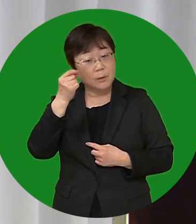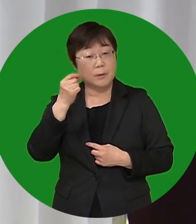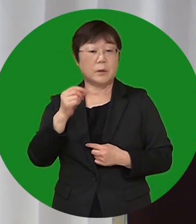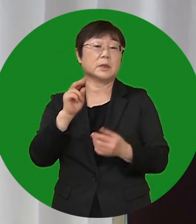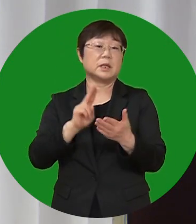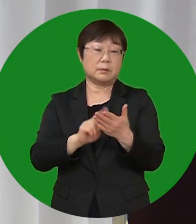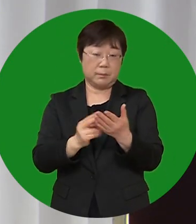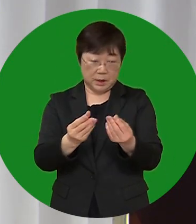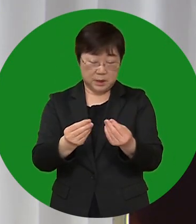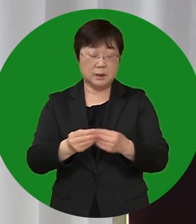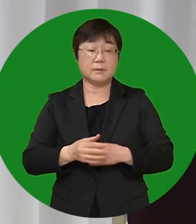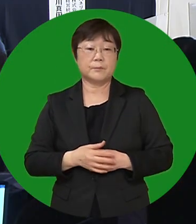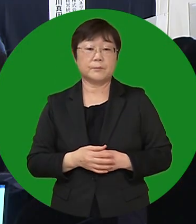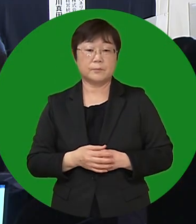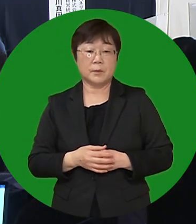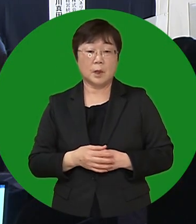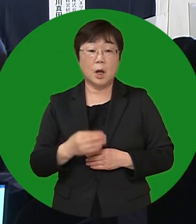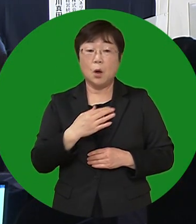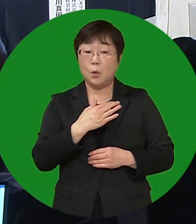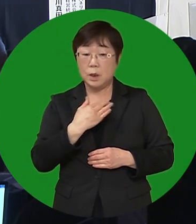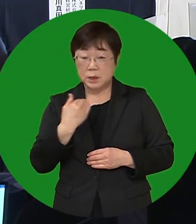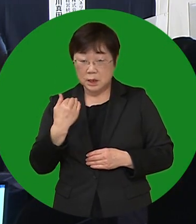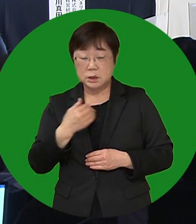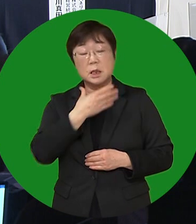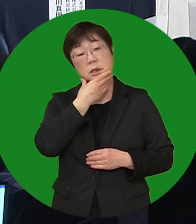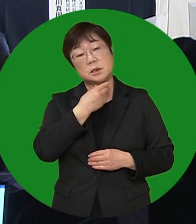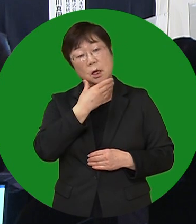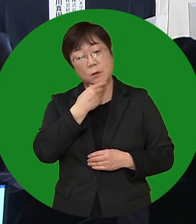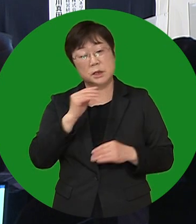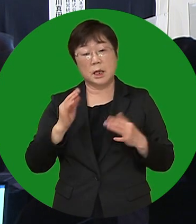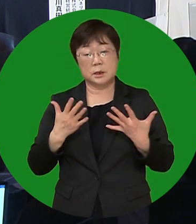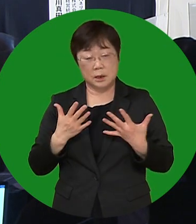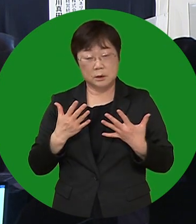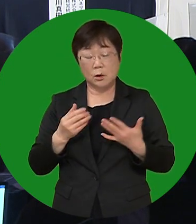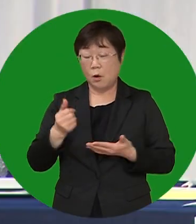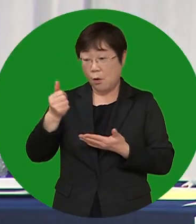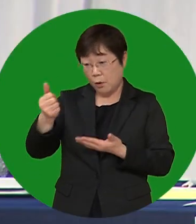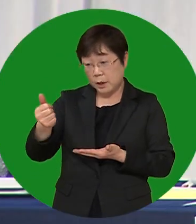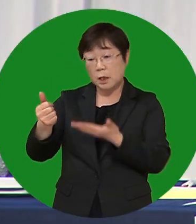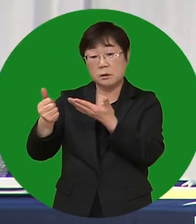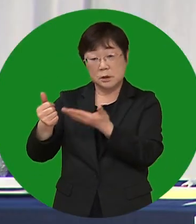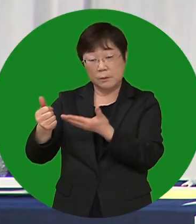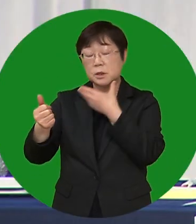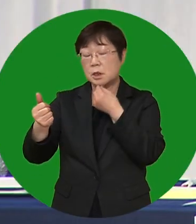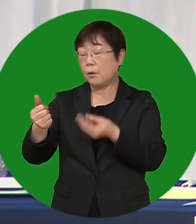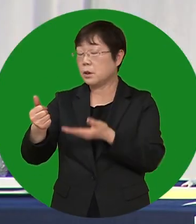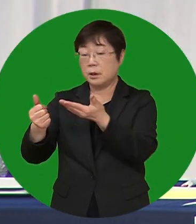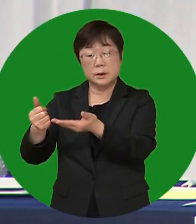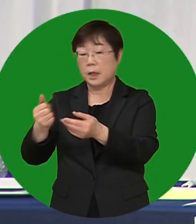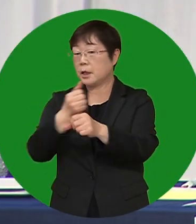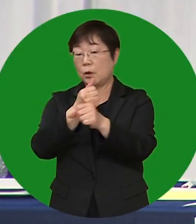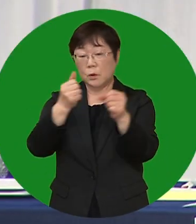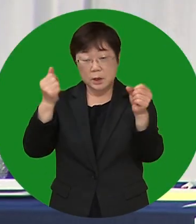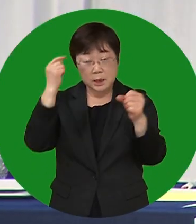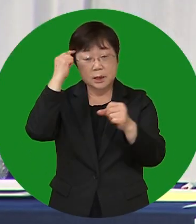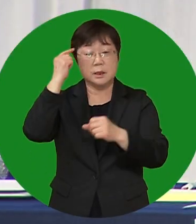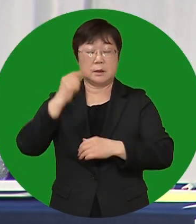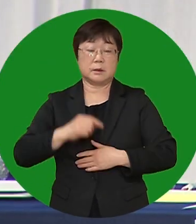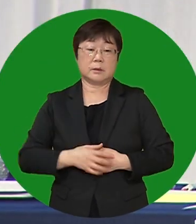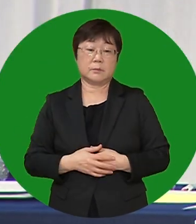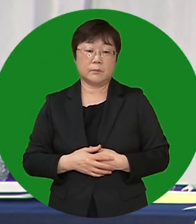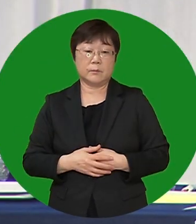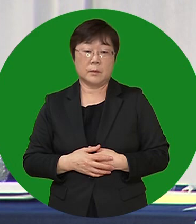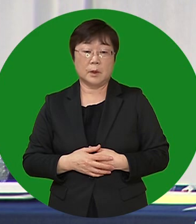にしました私たち自身が幸せてじゃないとお客さまに幸せはって標的